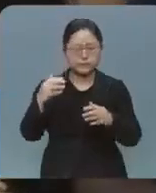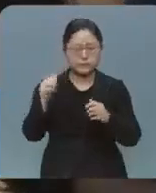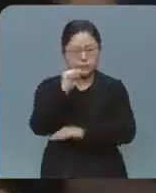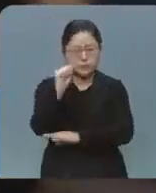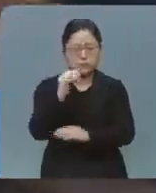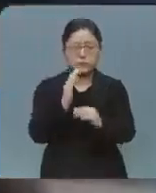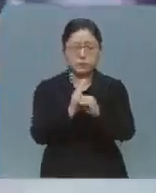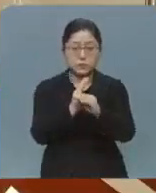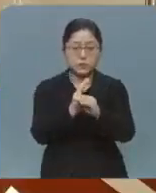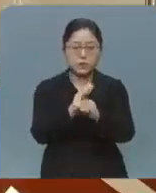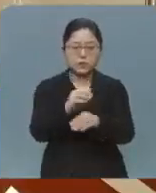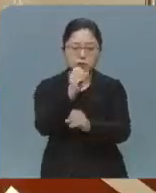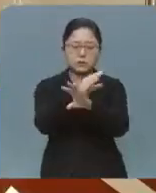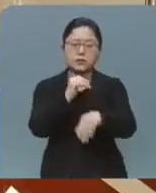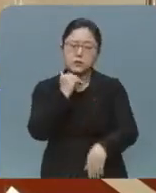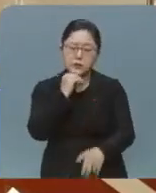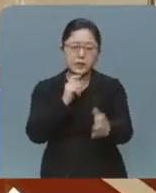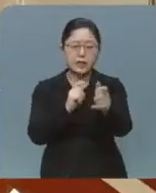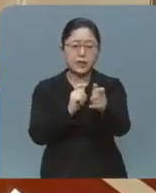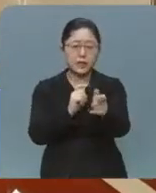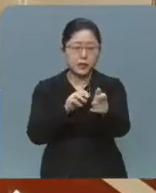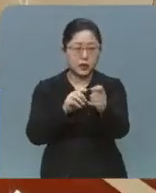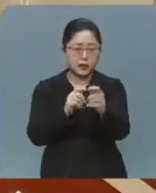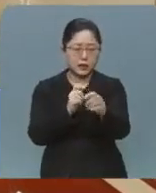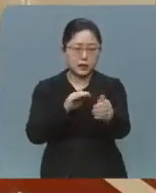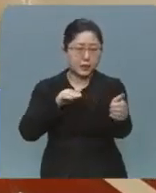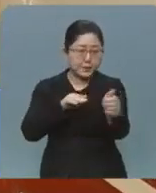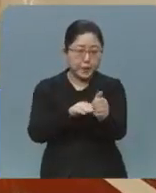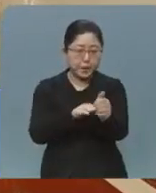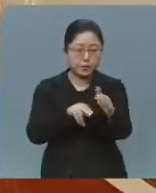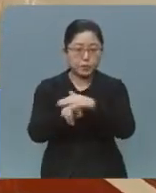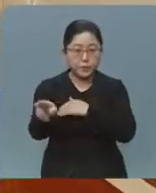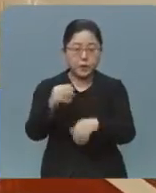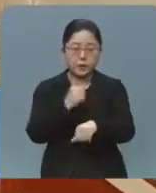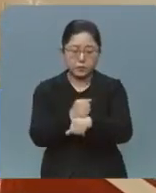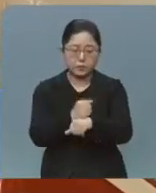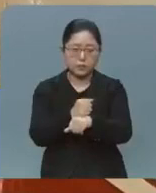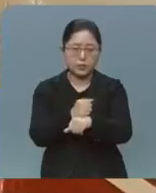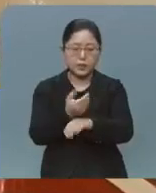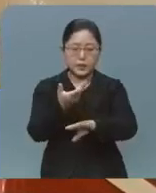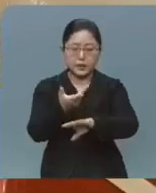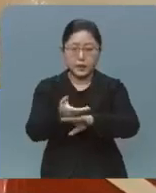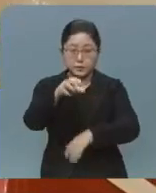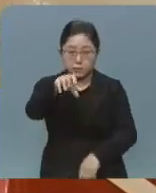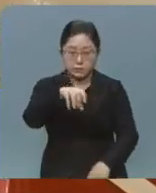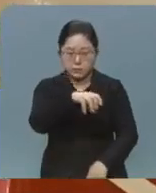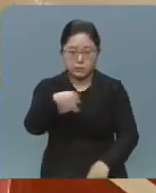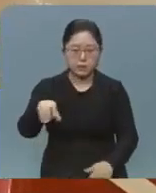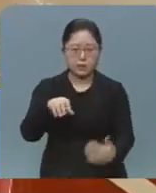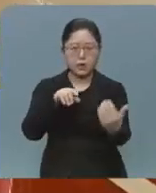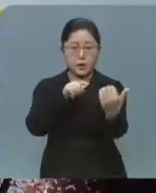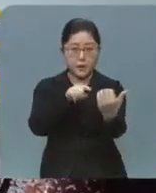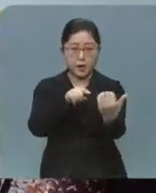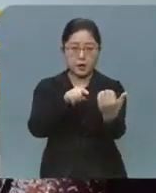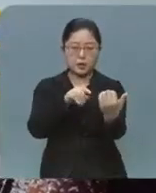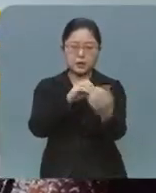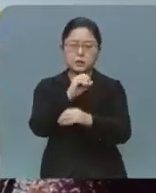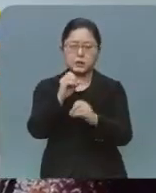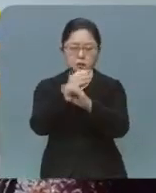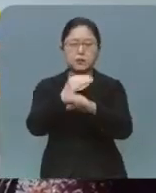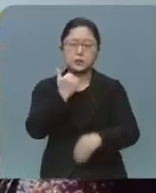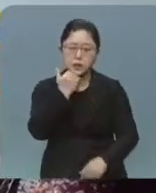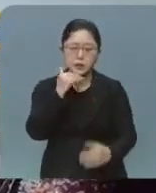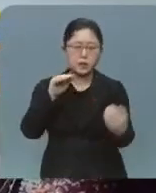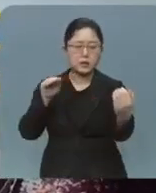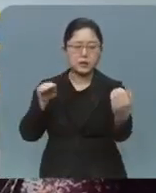몰다 신호 대기 중이던 택시를 뒤에서 들이받은 뒤 달아났고 또 다른 사거리에서 맞은편 차로에 신호 대기